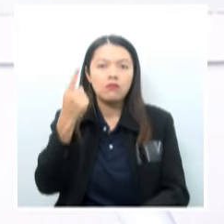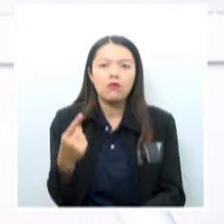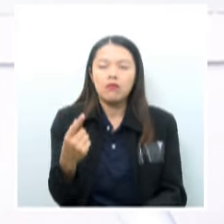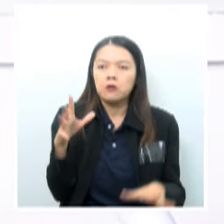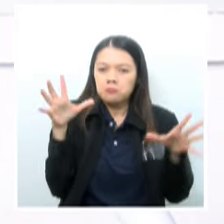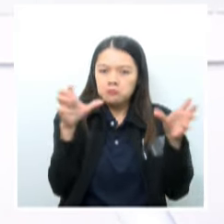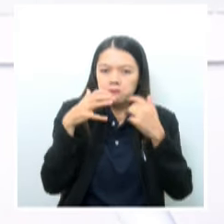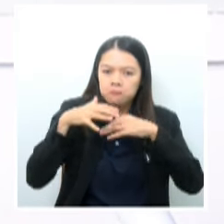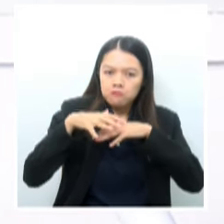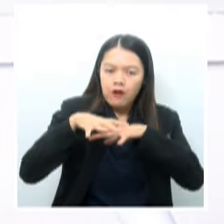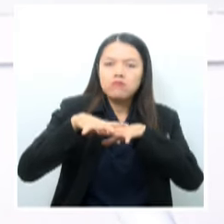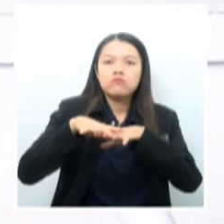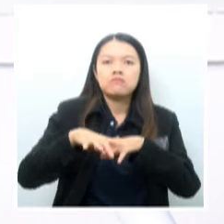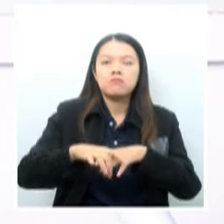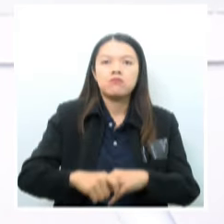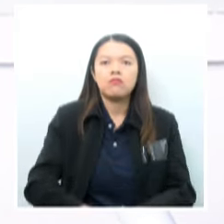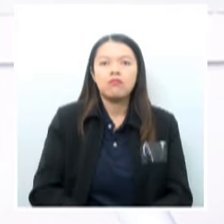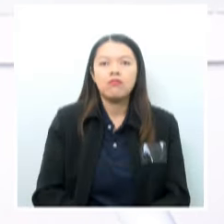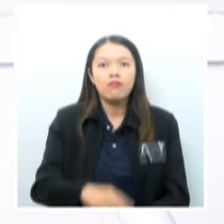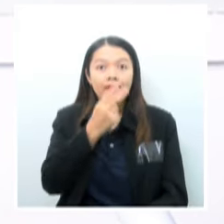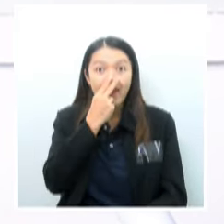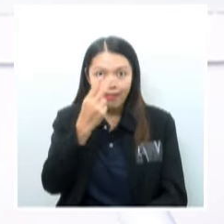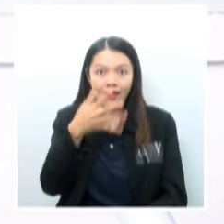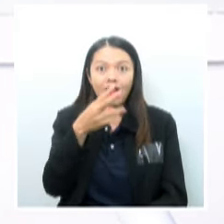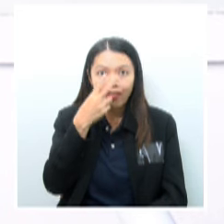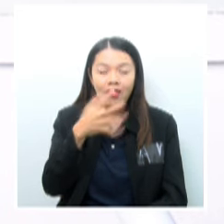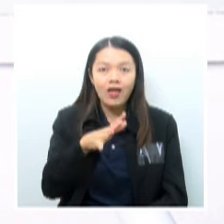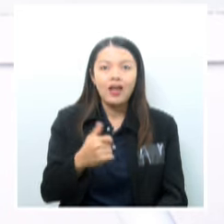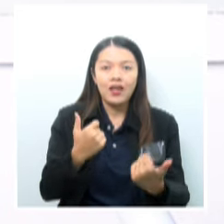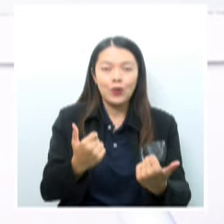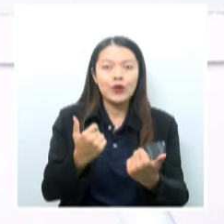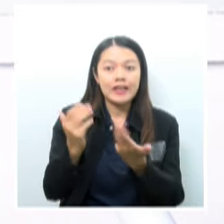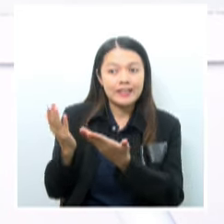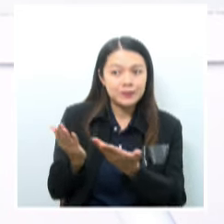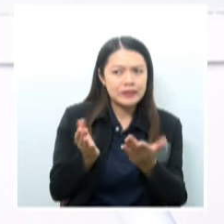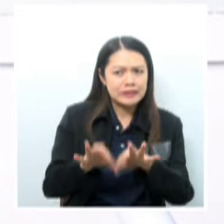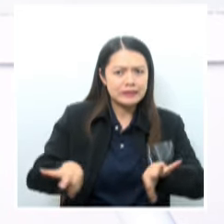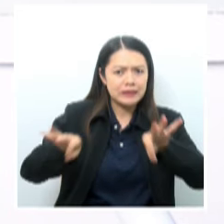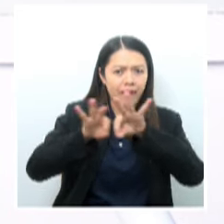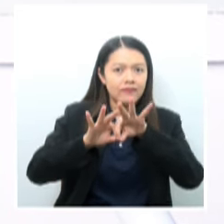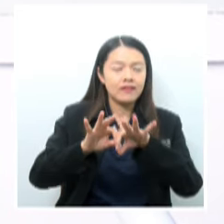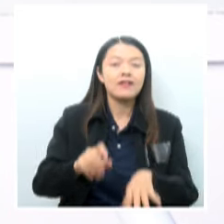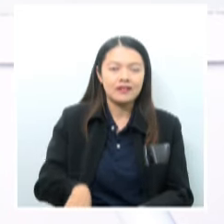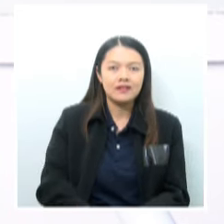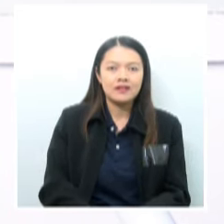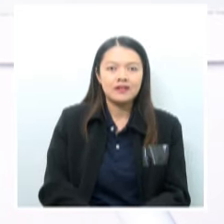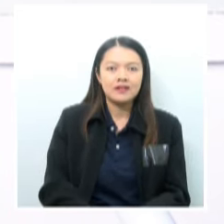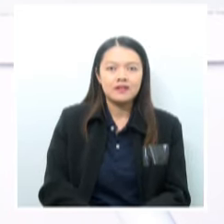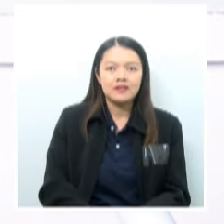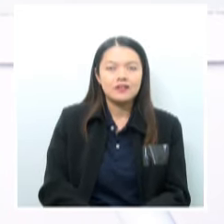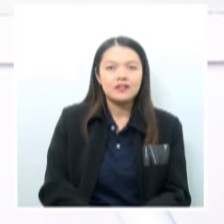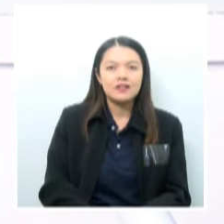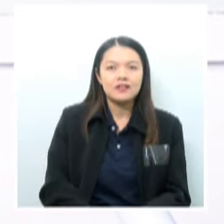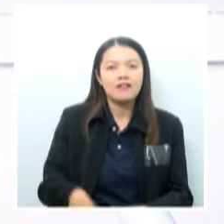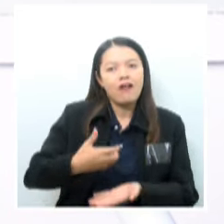นร่วมกับอินฟลูเอนเซอร์ซึ่งเราก็ได้เห็นหน้าค่าตาไปแล้วนะคะว่าวันนี้สำหรับแขกรับเชิญสำคัญของเราเนี่ยนะคะที่จะมาอยู่ใน